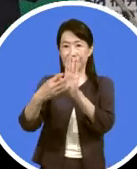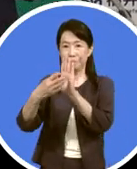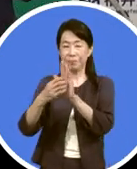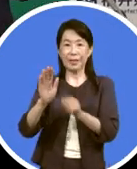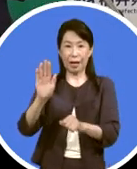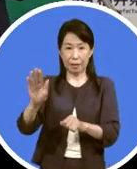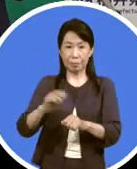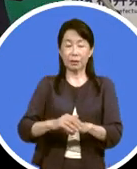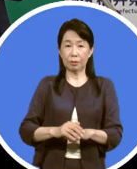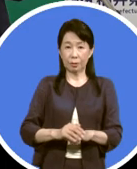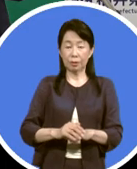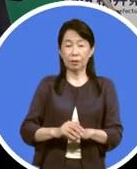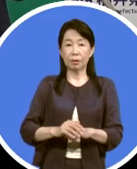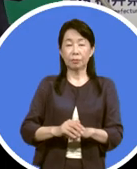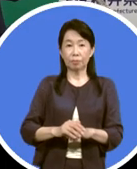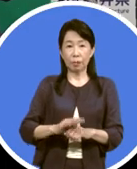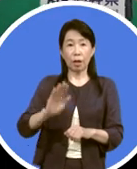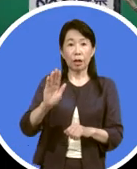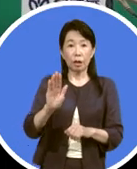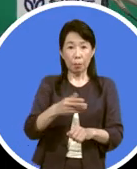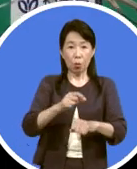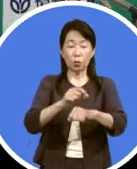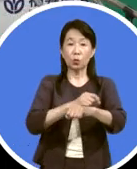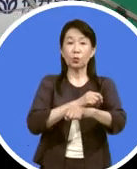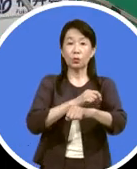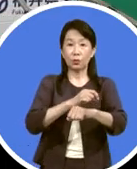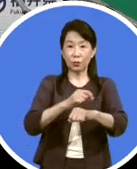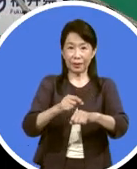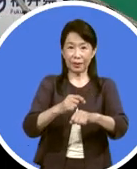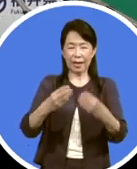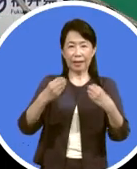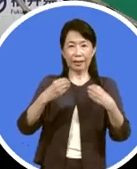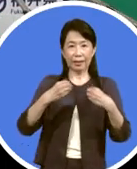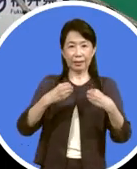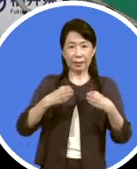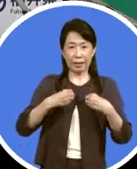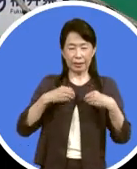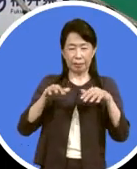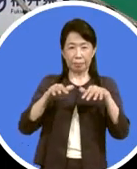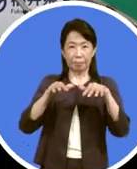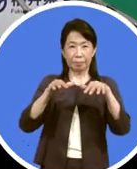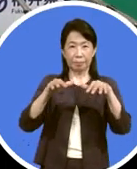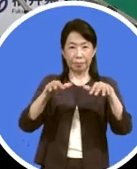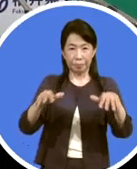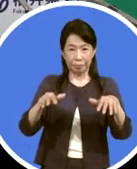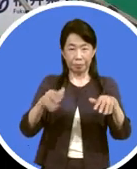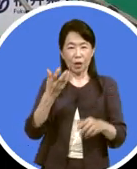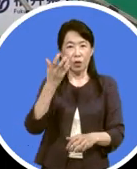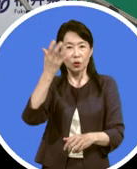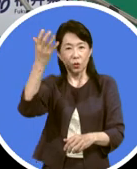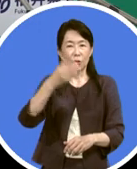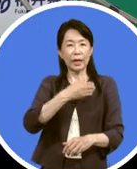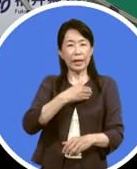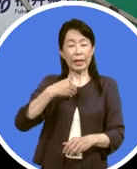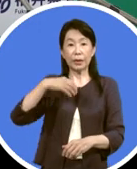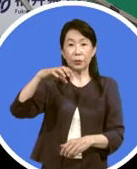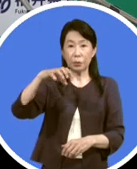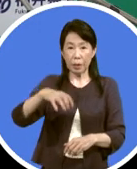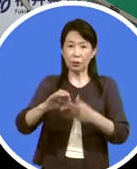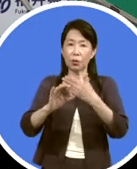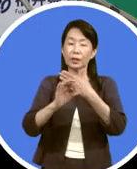ますただですねまだの特にこういったあの幹線拡大がですね想定される